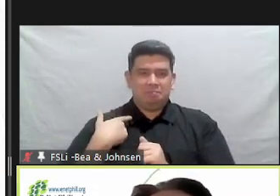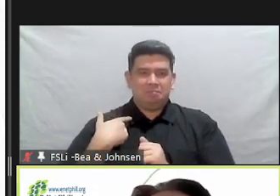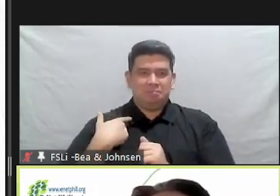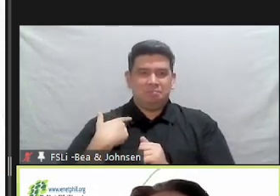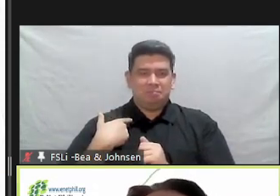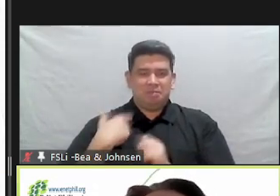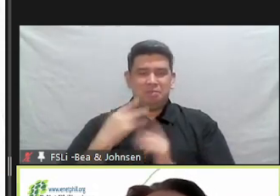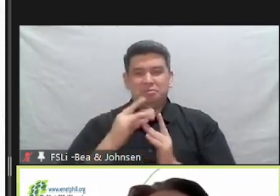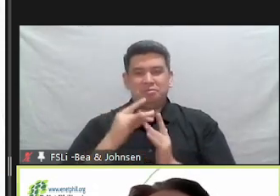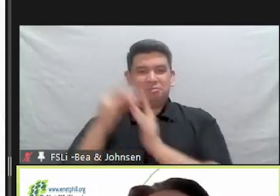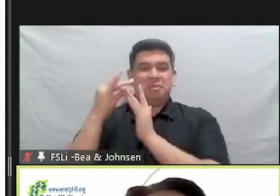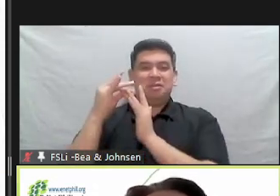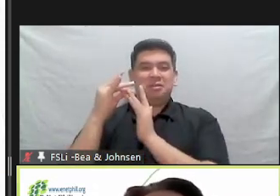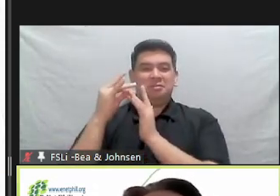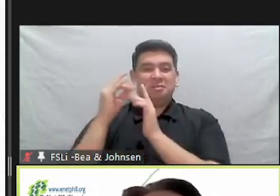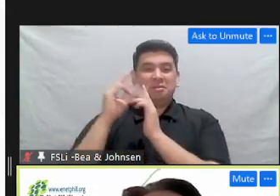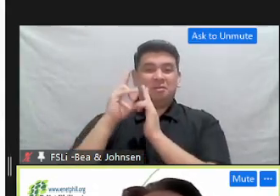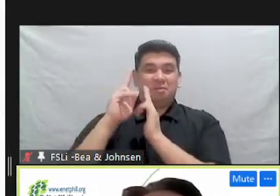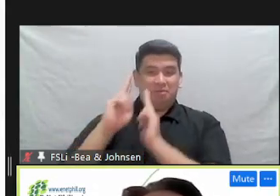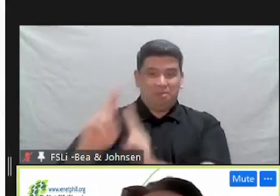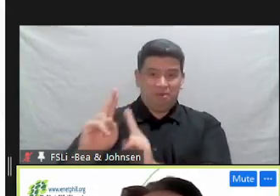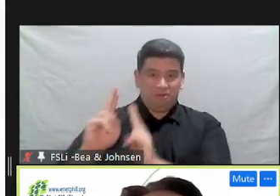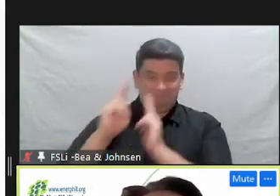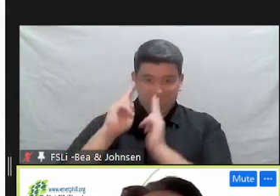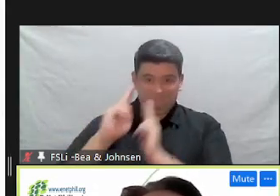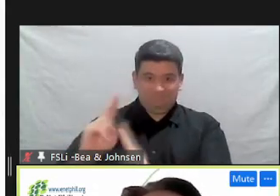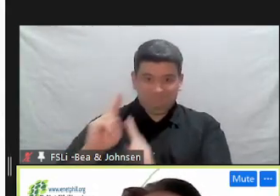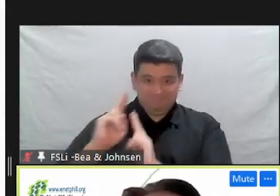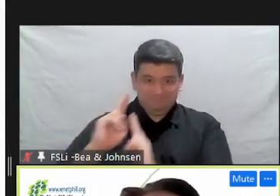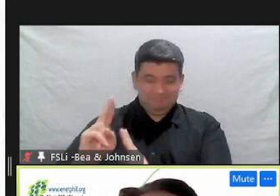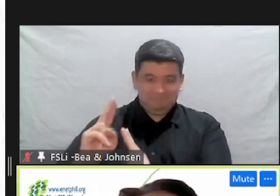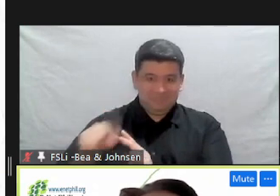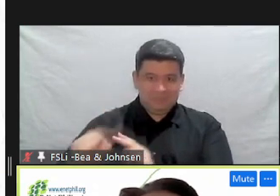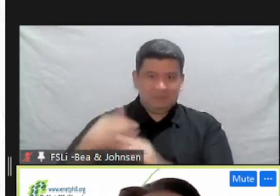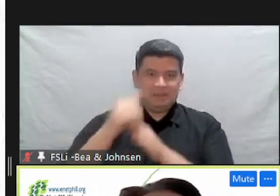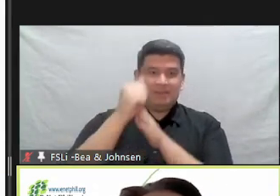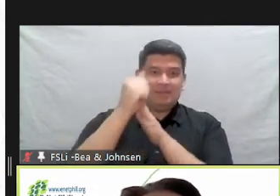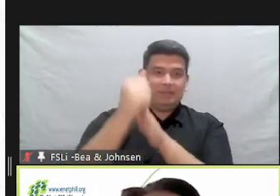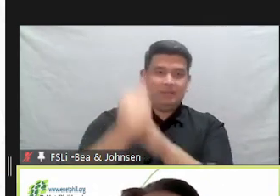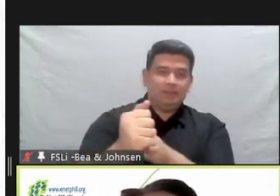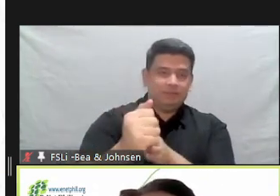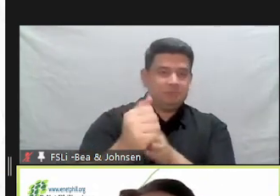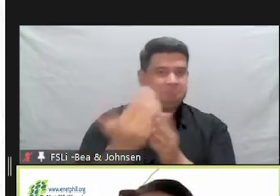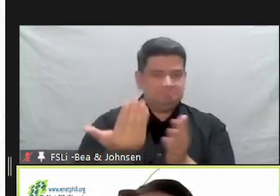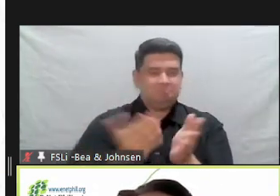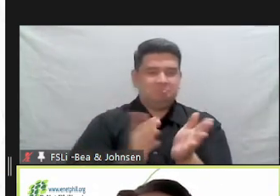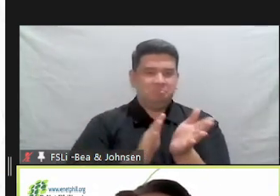parangal, no? Siya ay naging leader din ng Lakas Student Council. Sa kolehiyo naman ay